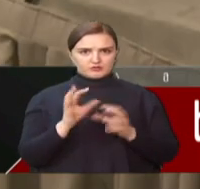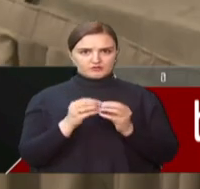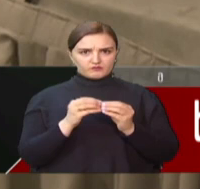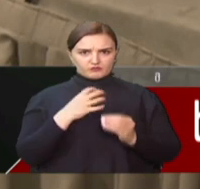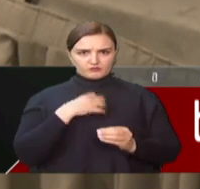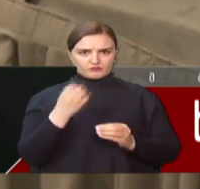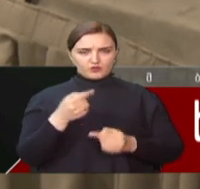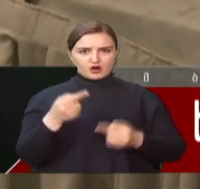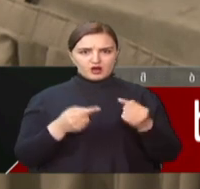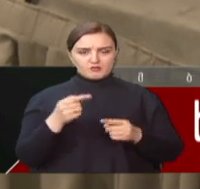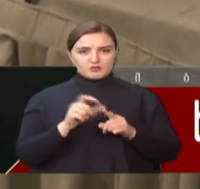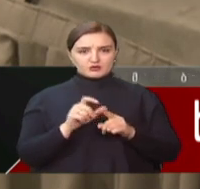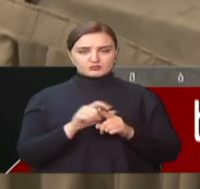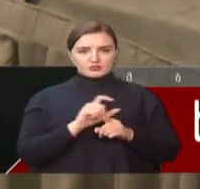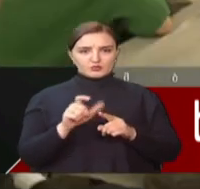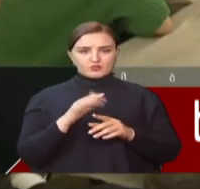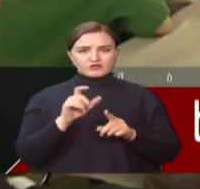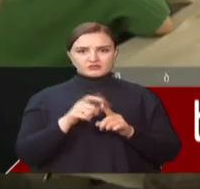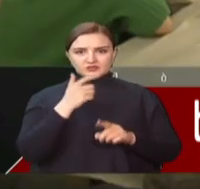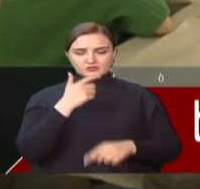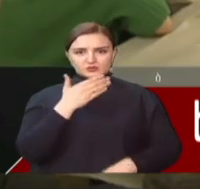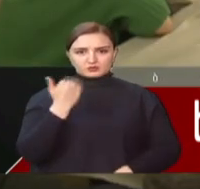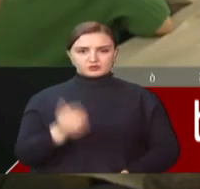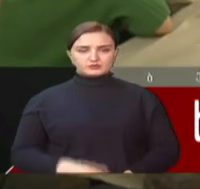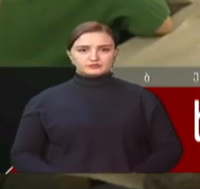კამათი რამდენჯერმე კორექტულობის ფარგლებს გასცდა.